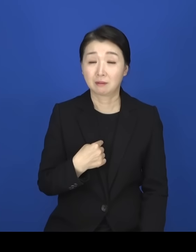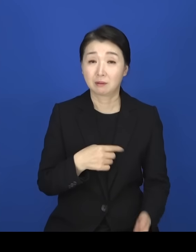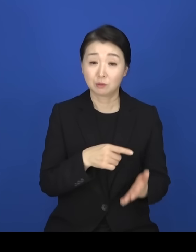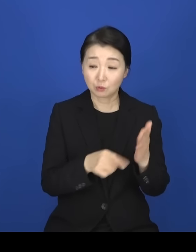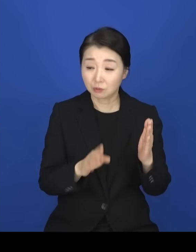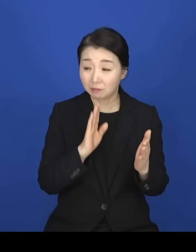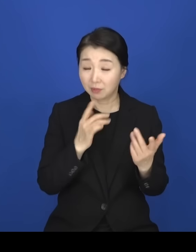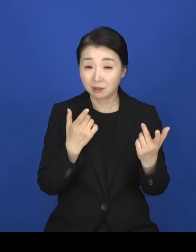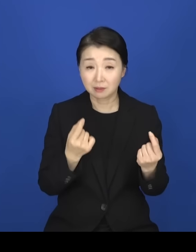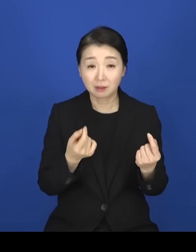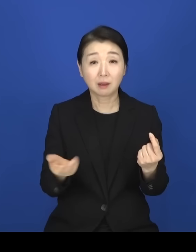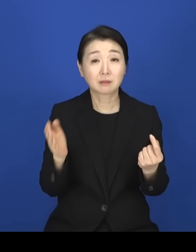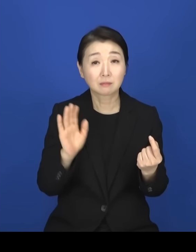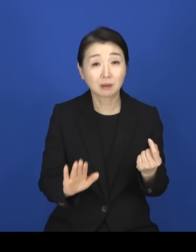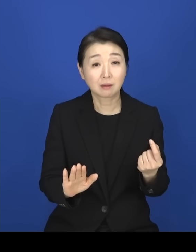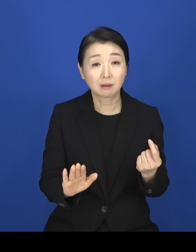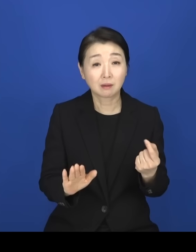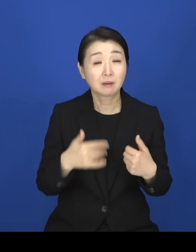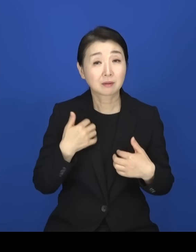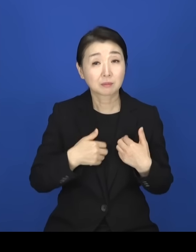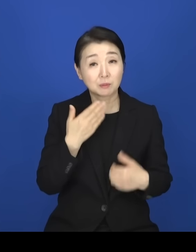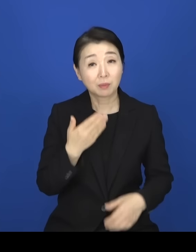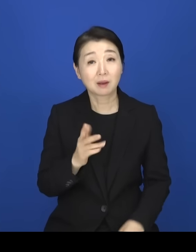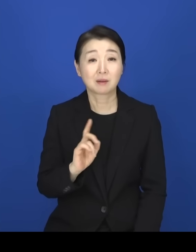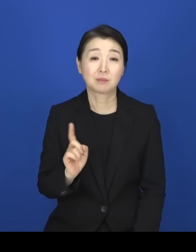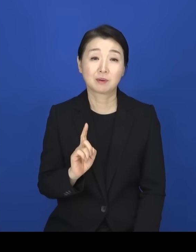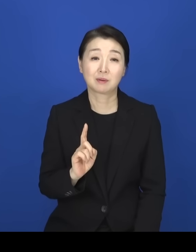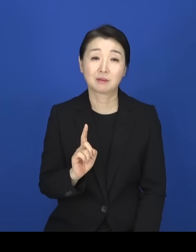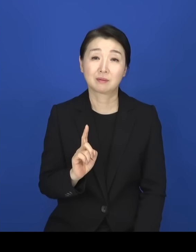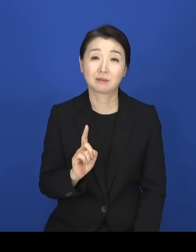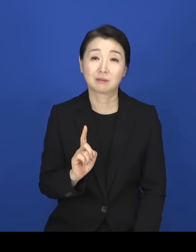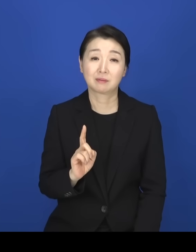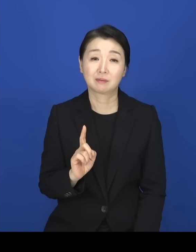손해본 일밖에 없는데 기쁠 수 있다라는 거는